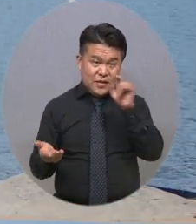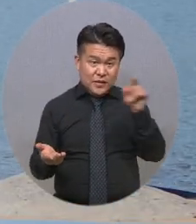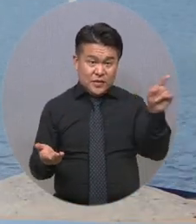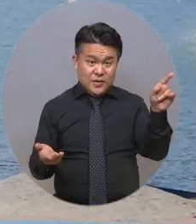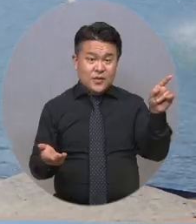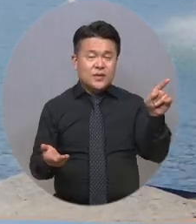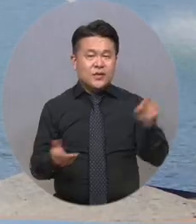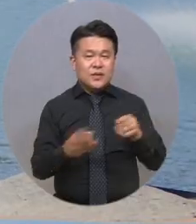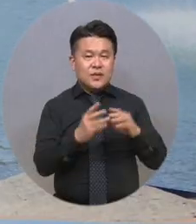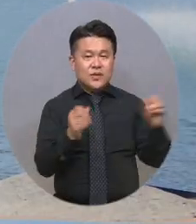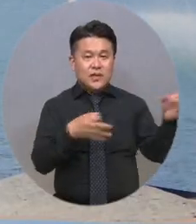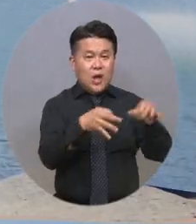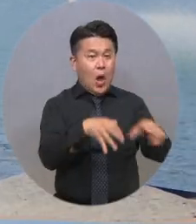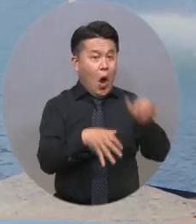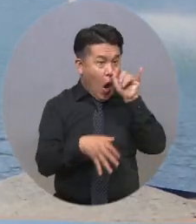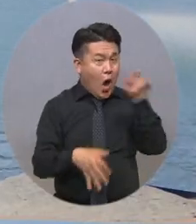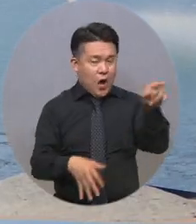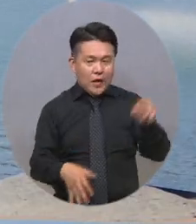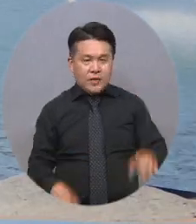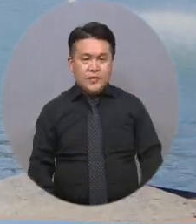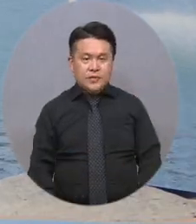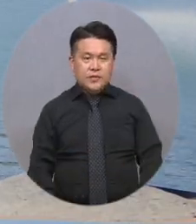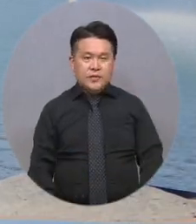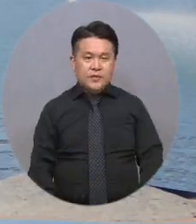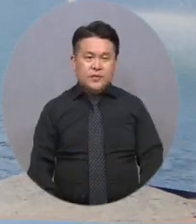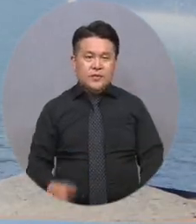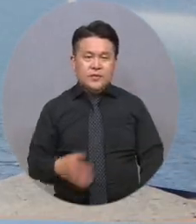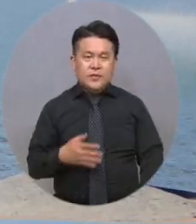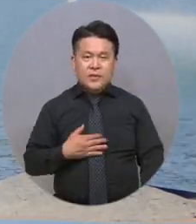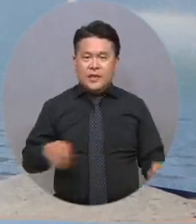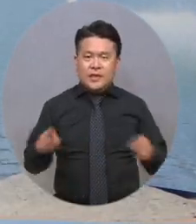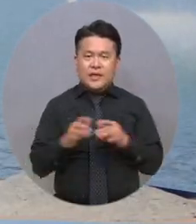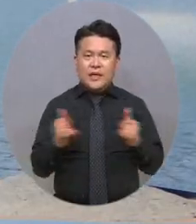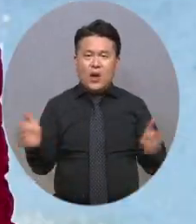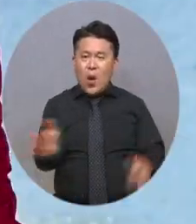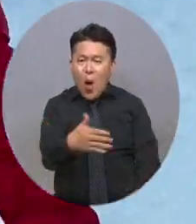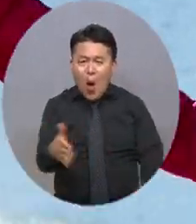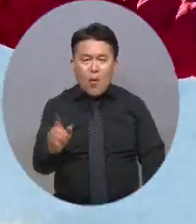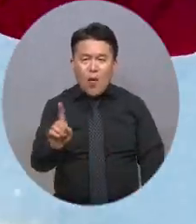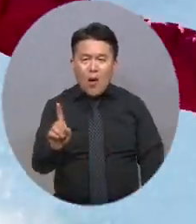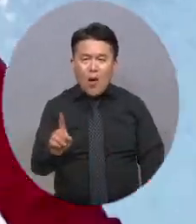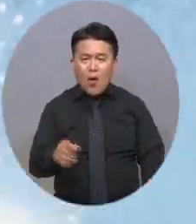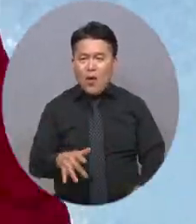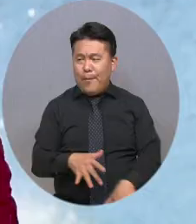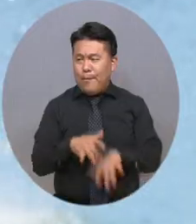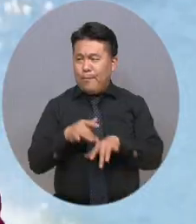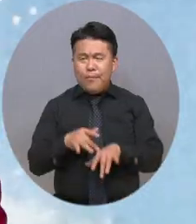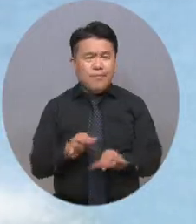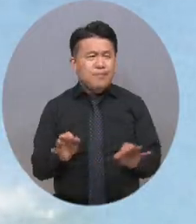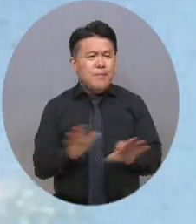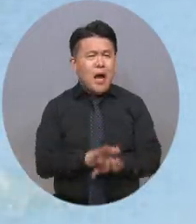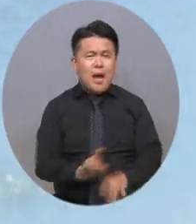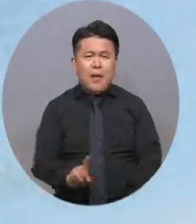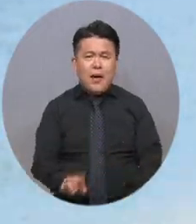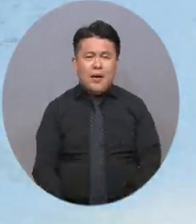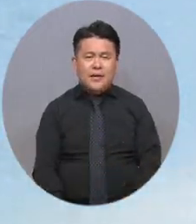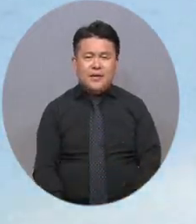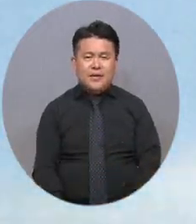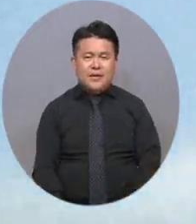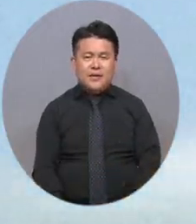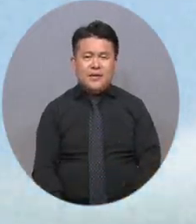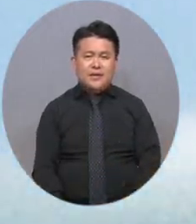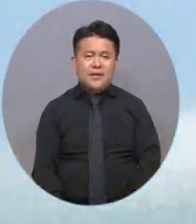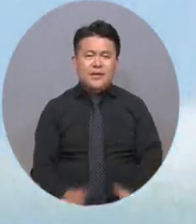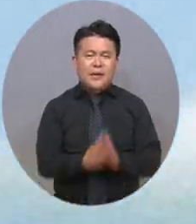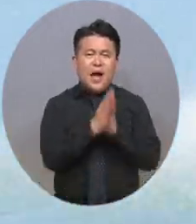초대한 장흥 토요시장도 있는데 왜 내 짝꿍들은 안 보이냐고요. 도대체 어디 갔냐고요.